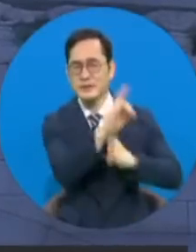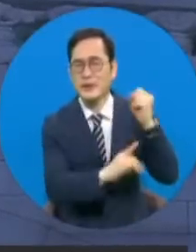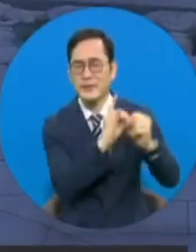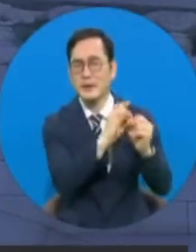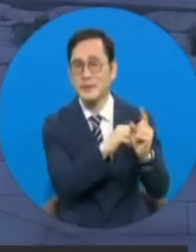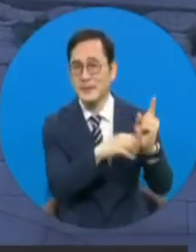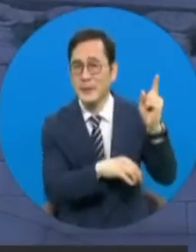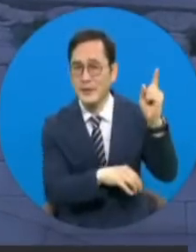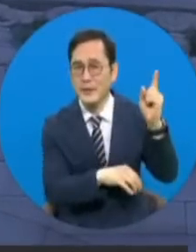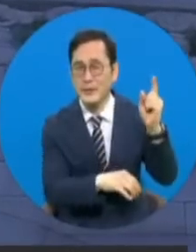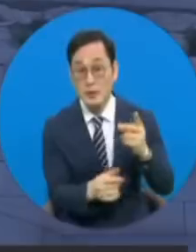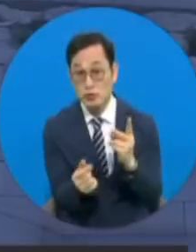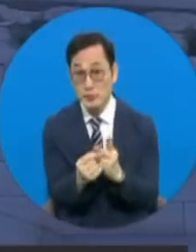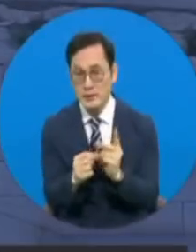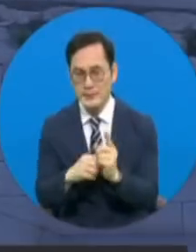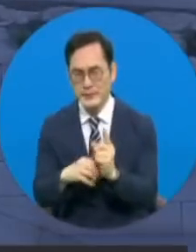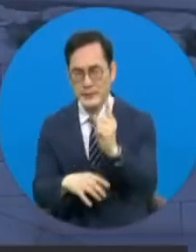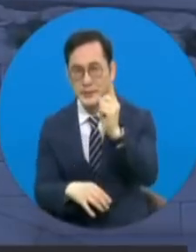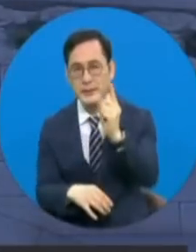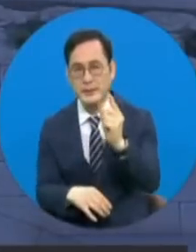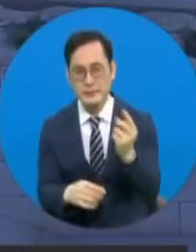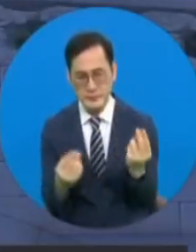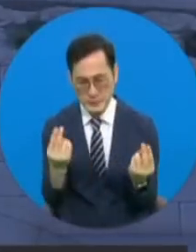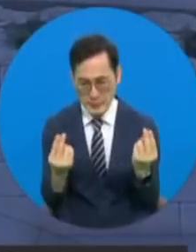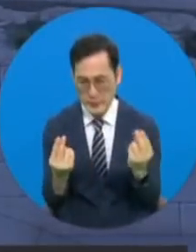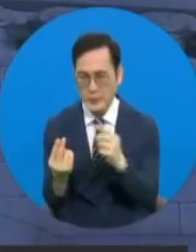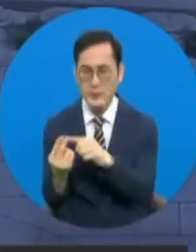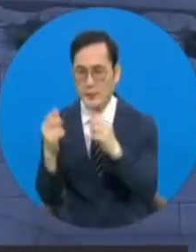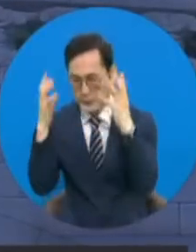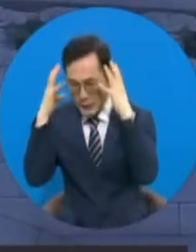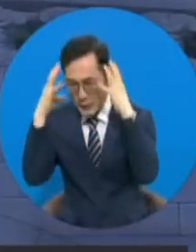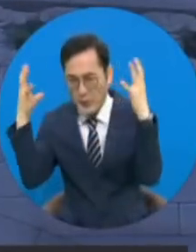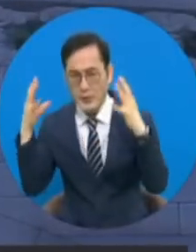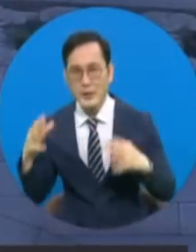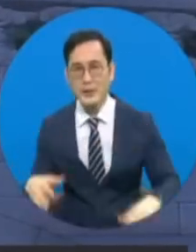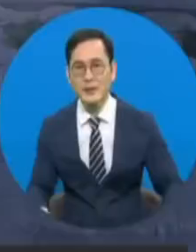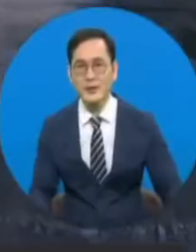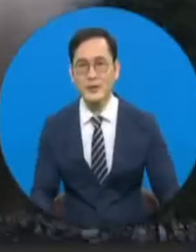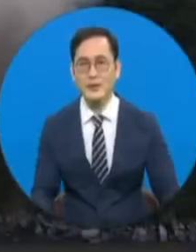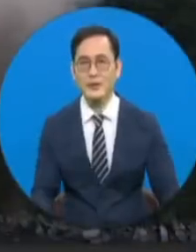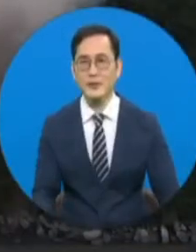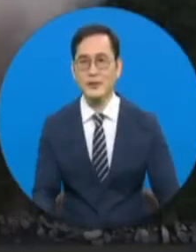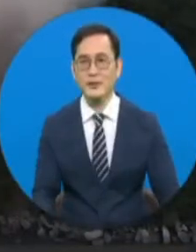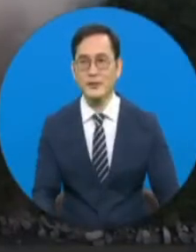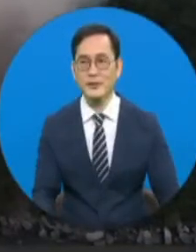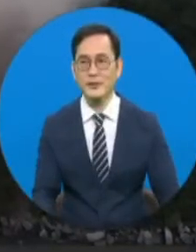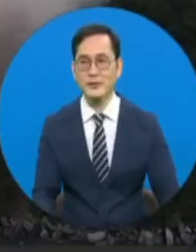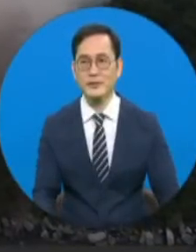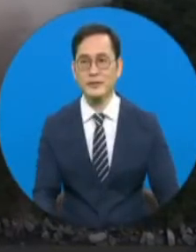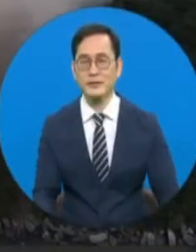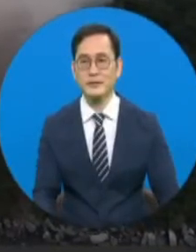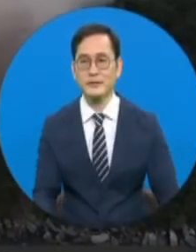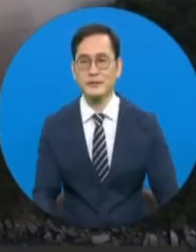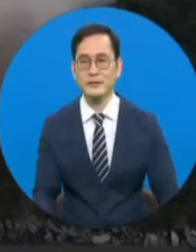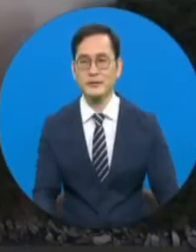천리마는 확실히 확실히 다른 건데 머리가 큽니다 함께 보시죠